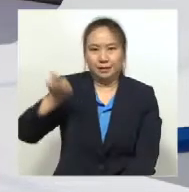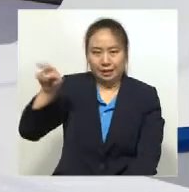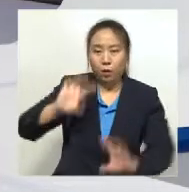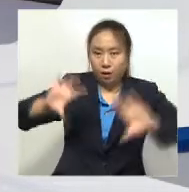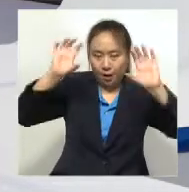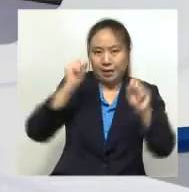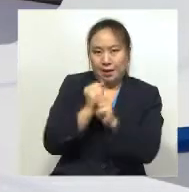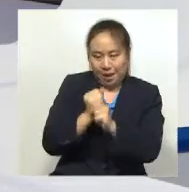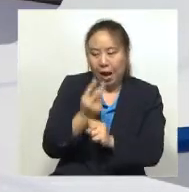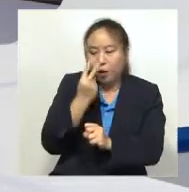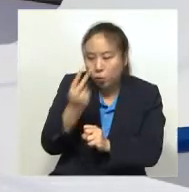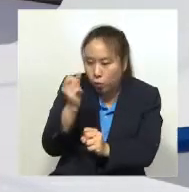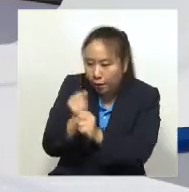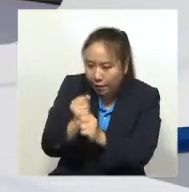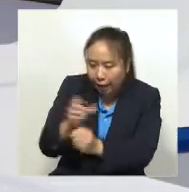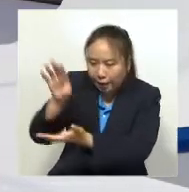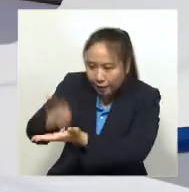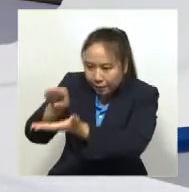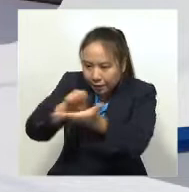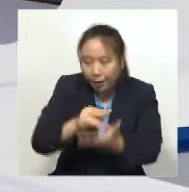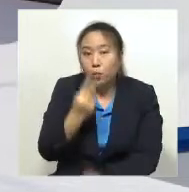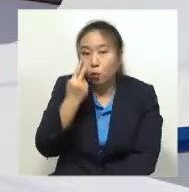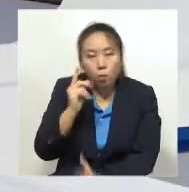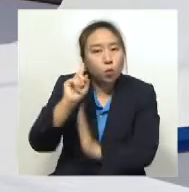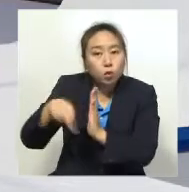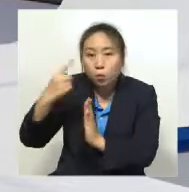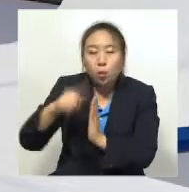ะคะว่าเจ้าหน้าที่เนี่ยติดตามการทำงานแล้วตอนนี้